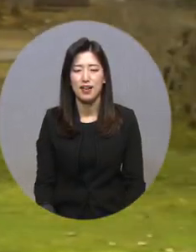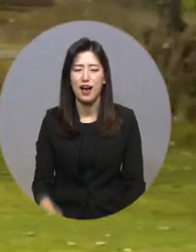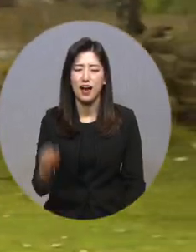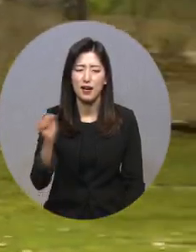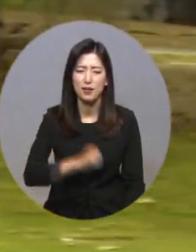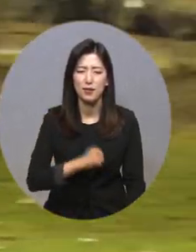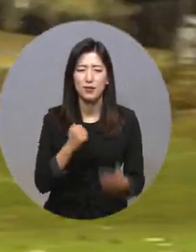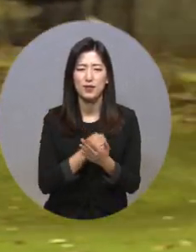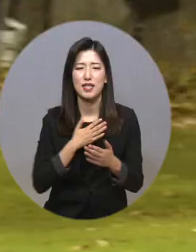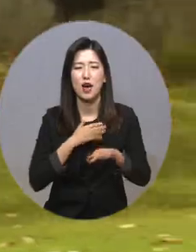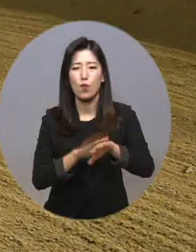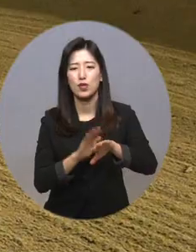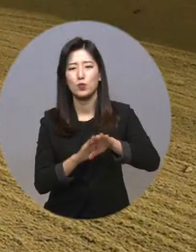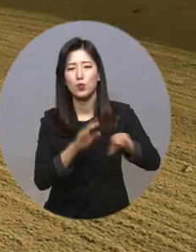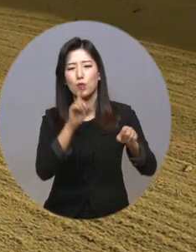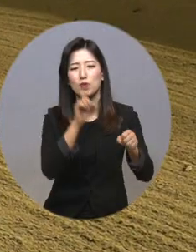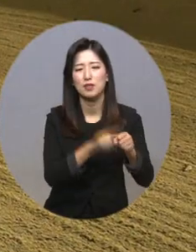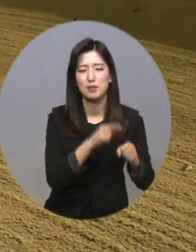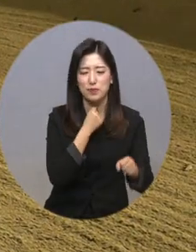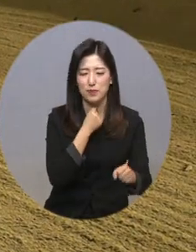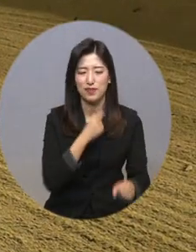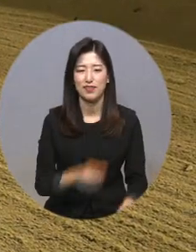아이고 으 음